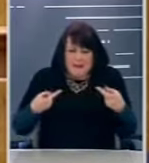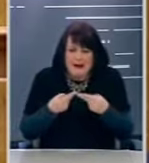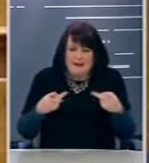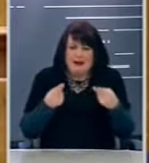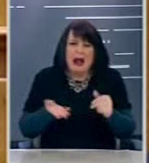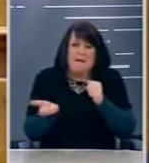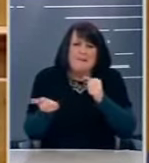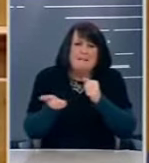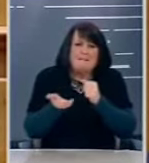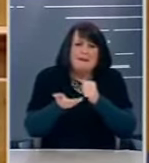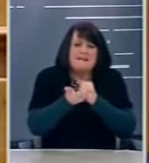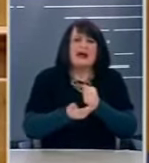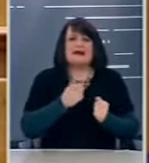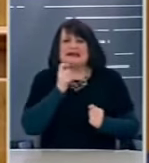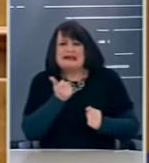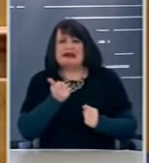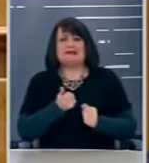και συντάξεις και εισοδήματα και τα πάντα.